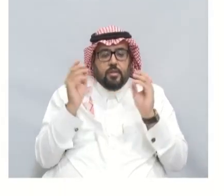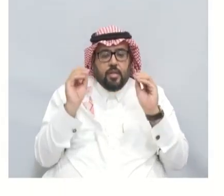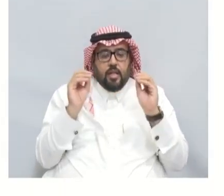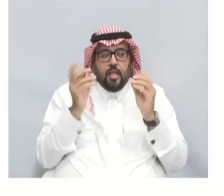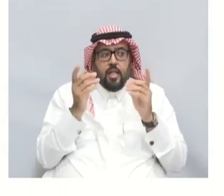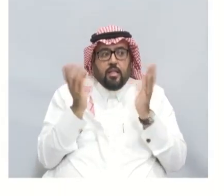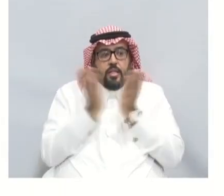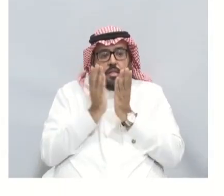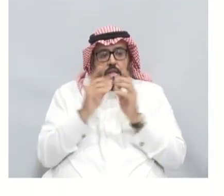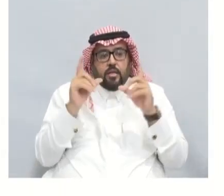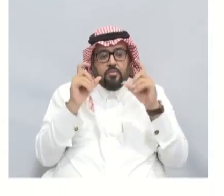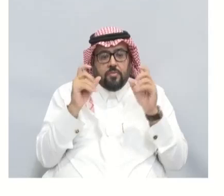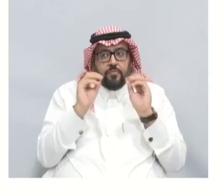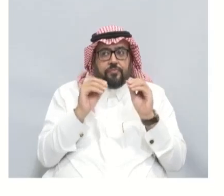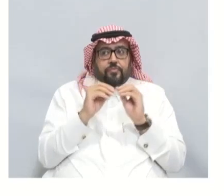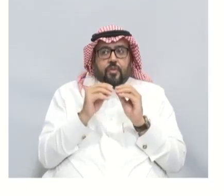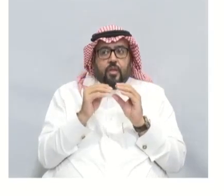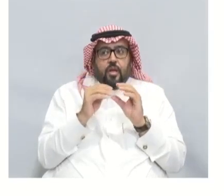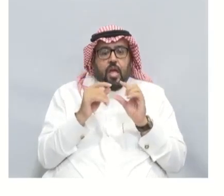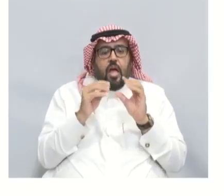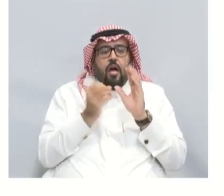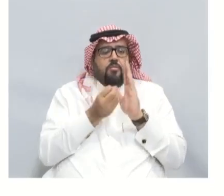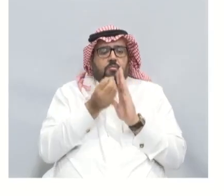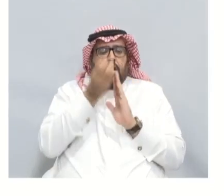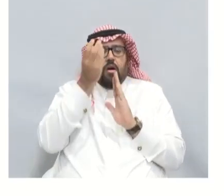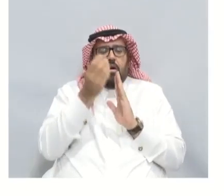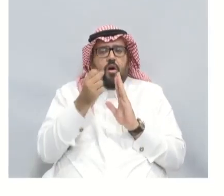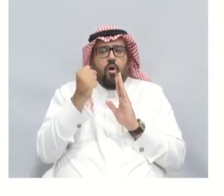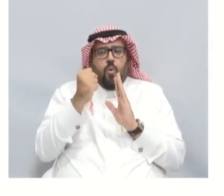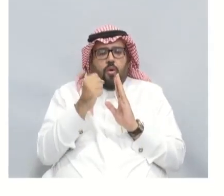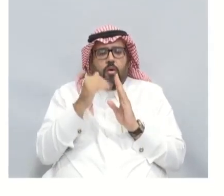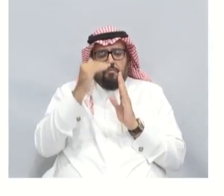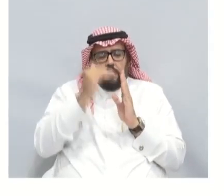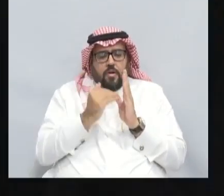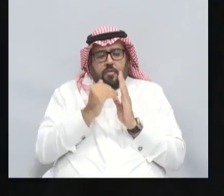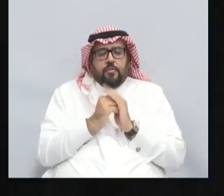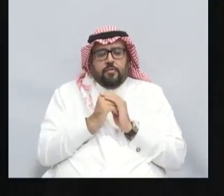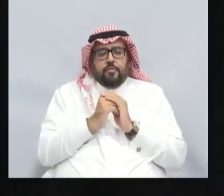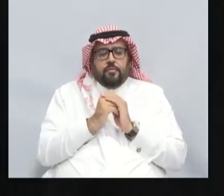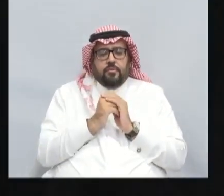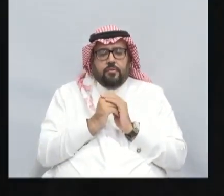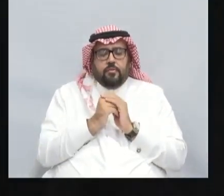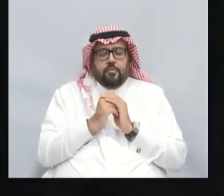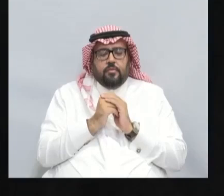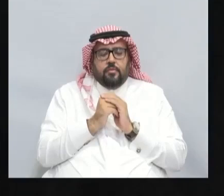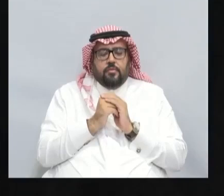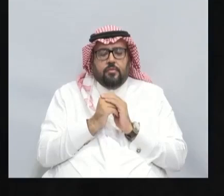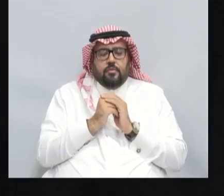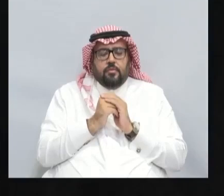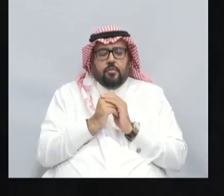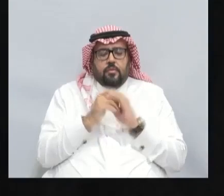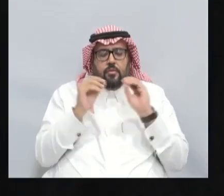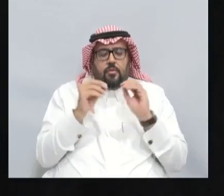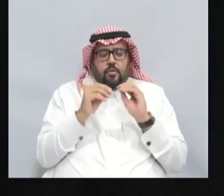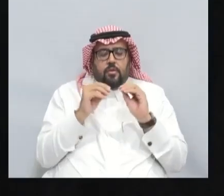المركب، درسنا البركان الدرعي، ثوران ماذا؟ وشدة ماذا؟ منخفضة. هذا البركان المخروطي عبارة